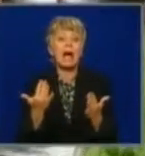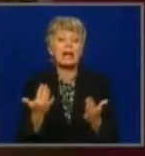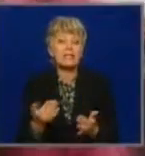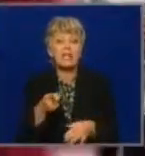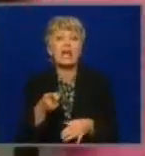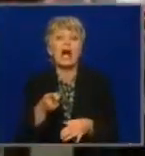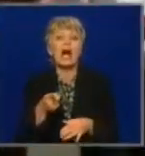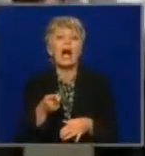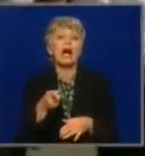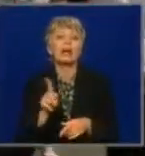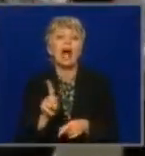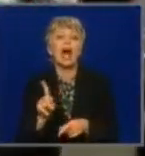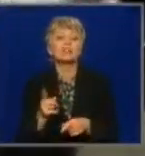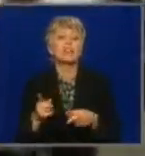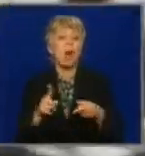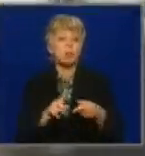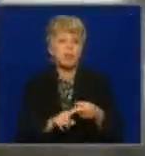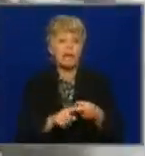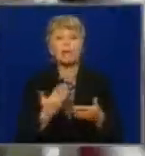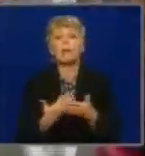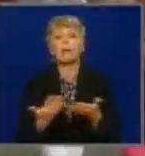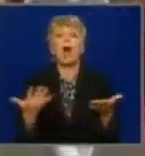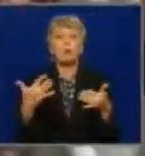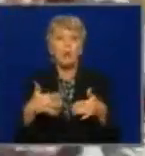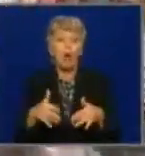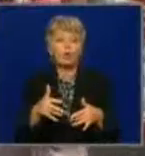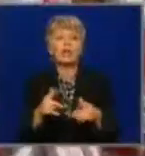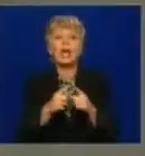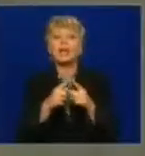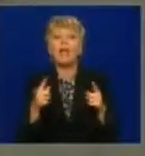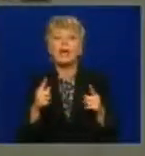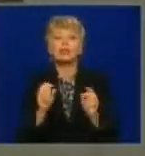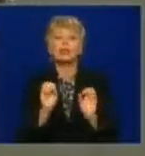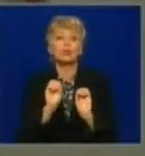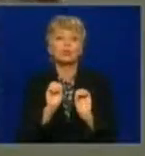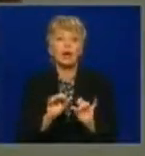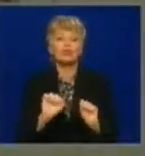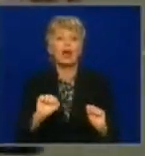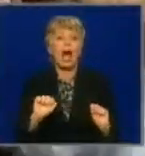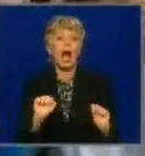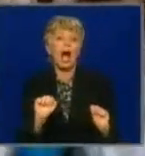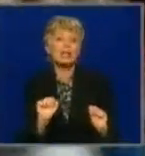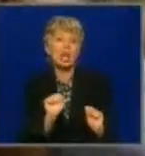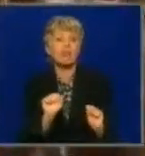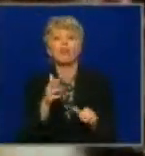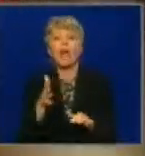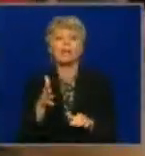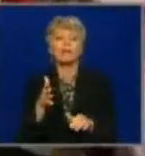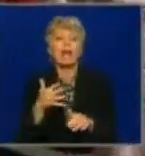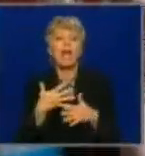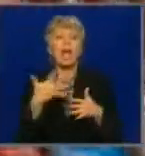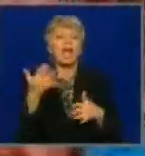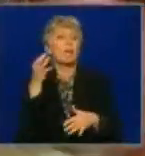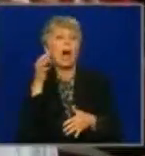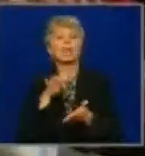partizānu mārketinga akcijas, kas nav saistītas ar politiku, piemēram, teksta uzbēršana uz aizsilušas Daugavas vai Blondīņu gājiens,